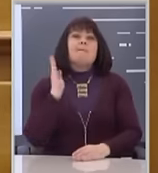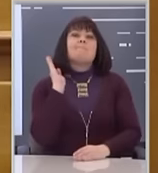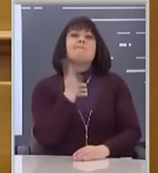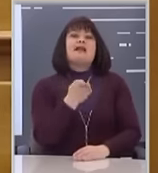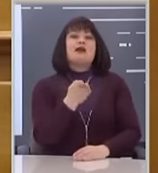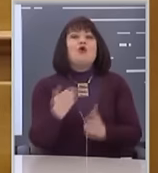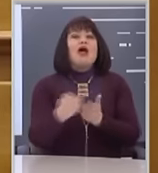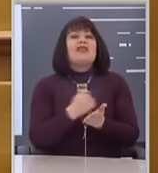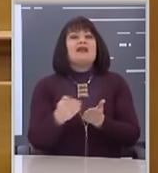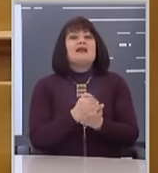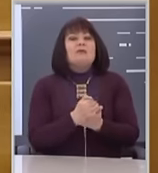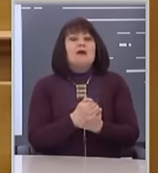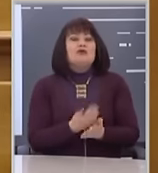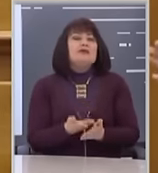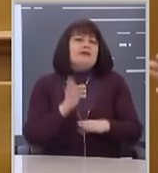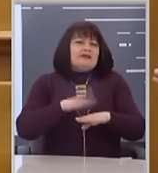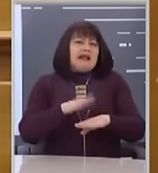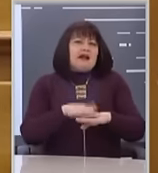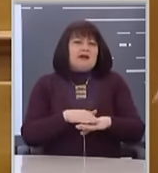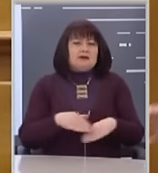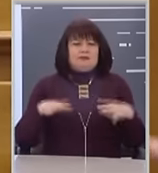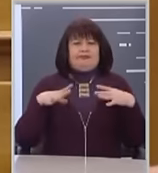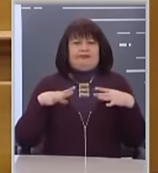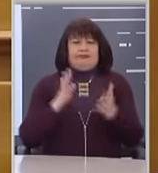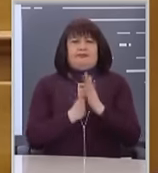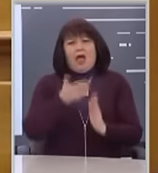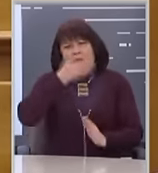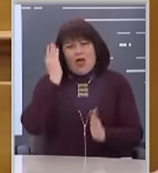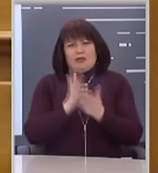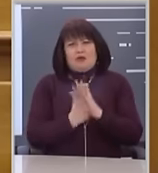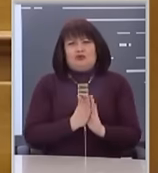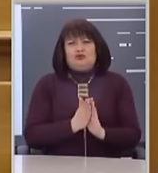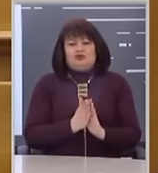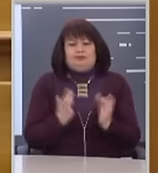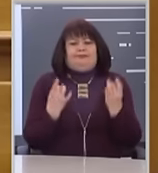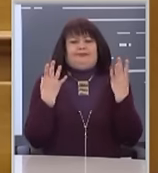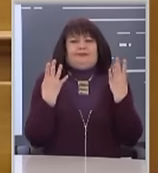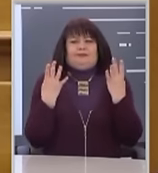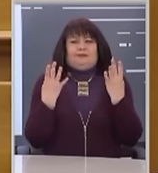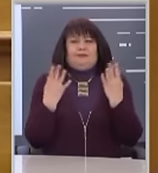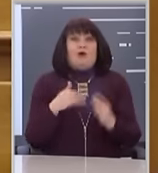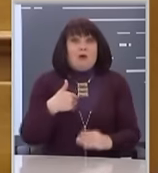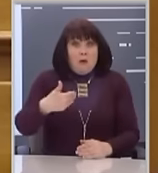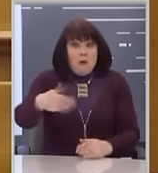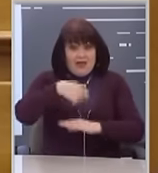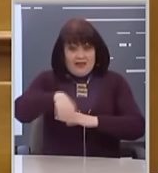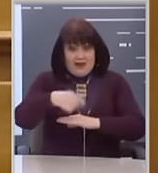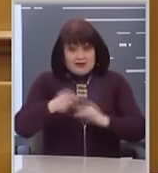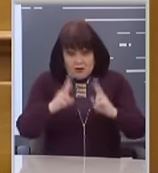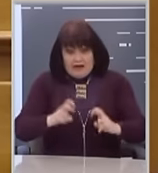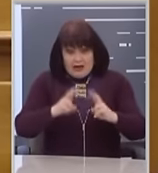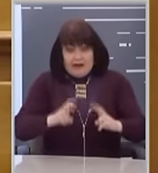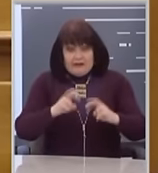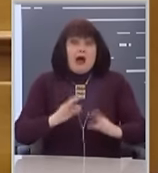της απιστίας έχει ήδη ξελασπώσει. Και συνεπώς η δικαστική διερεύνηση, εάν και